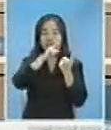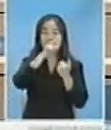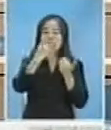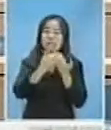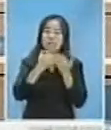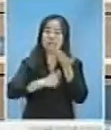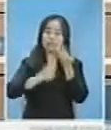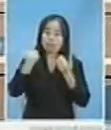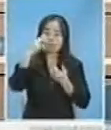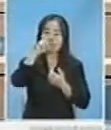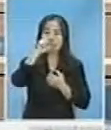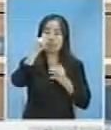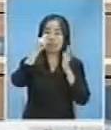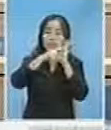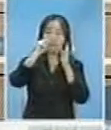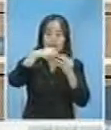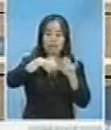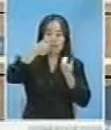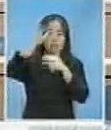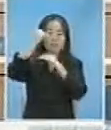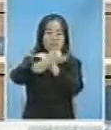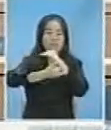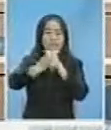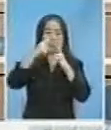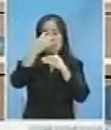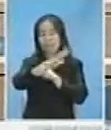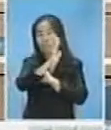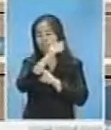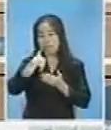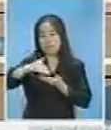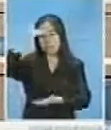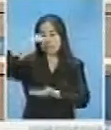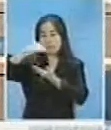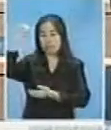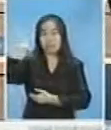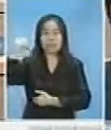ขายให้ต่างประเทศต่างประเทศบอกว่ายางเยอะครับไม่เป็นไรเล่นตัวหน่อย